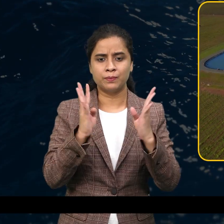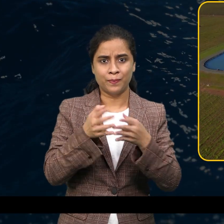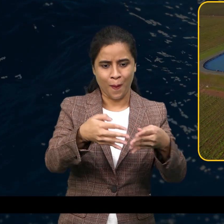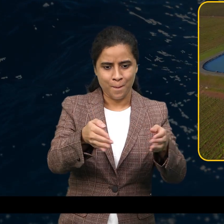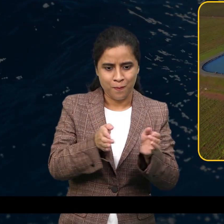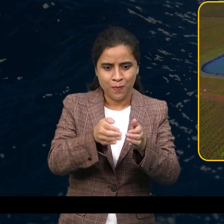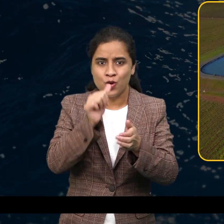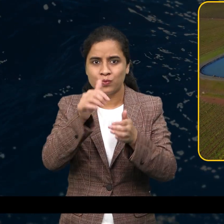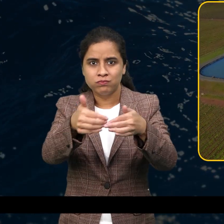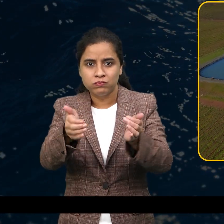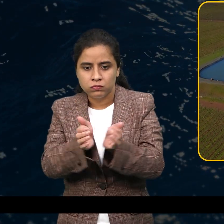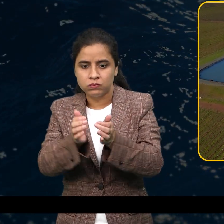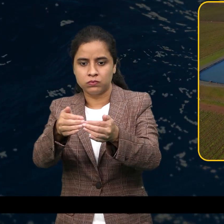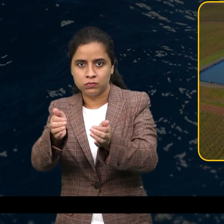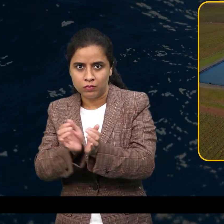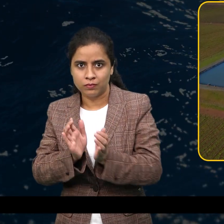शेततळे,